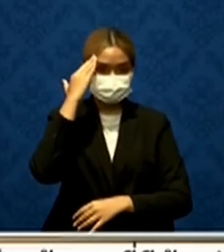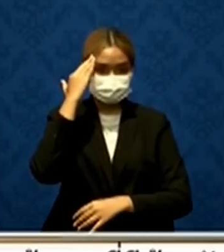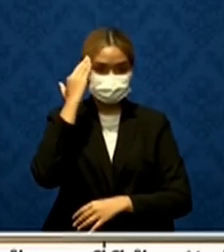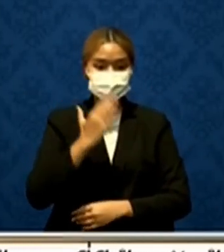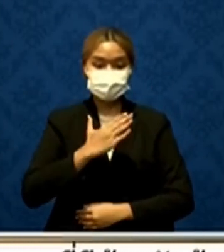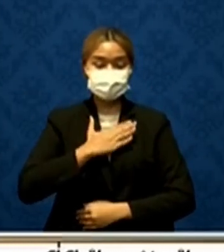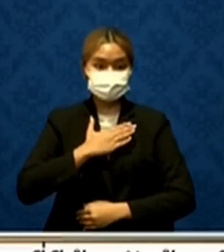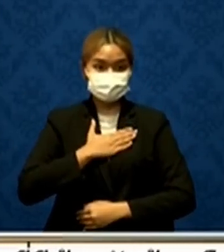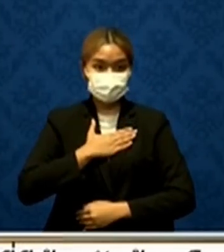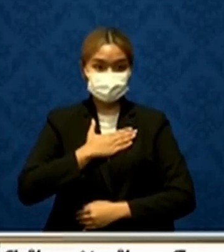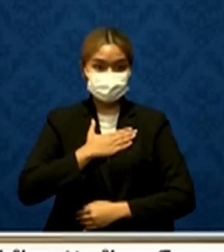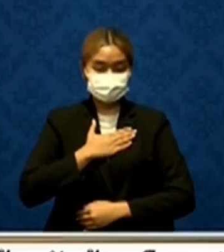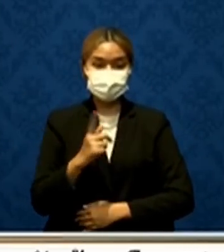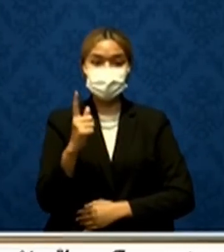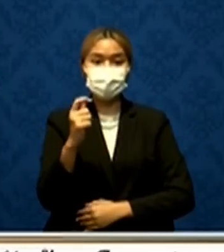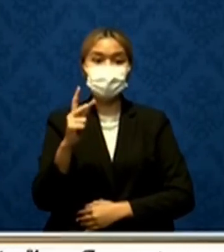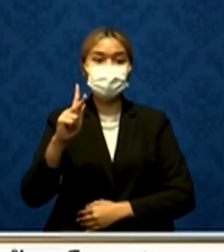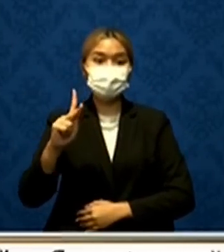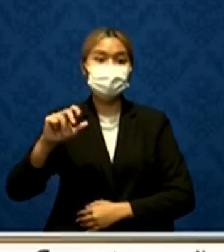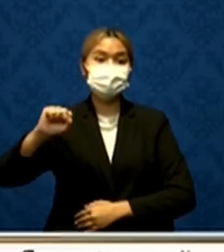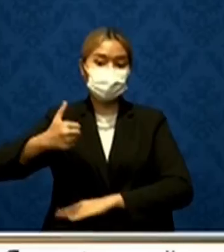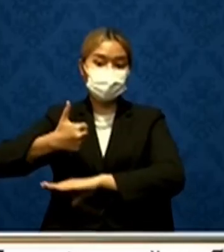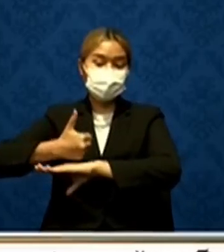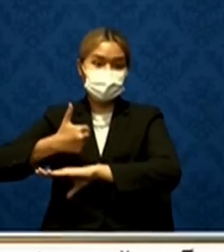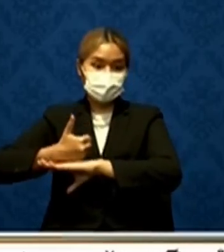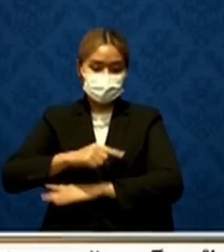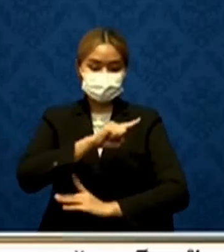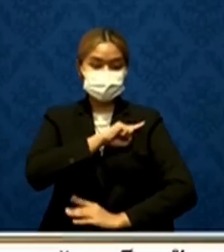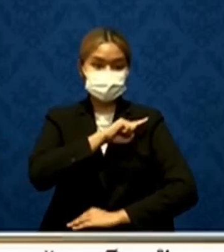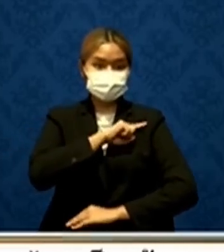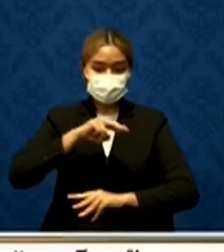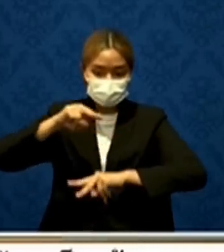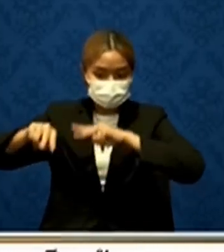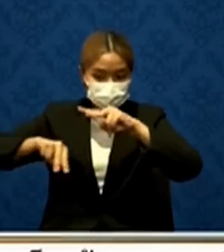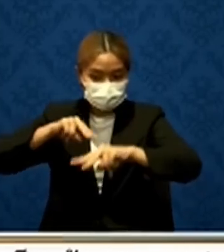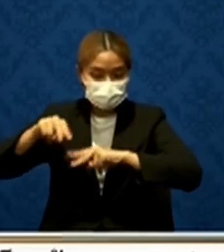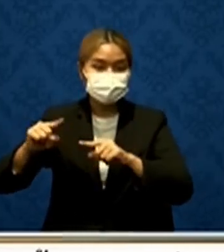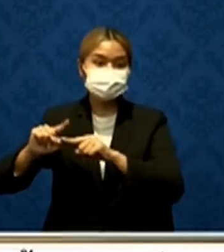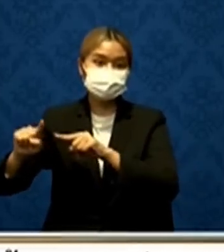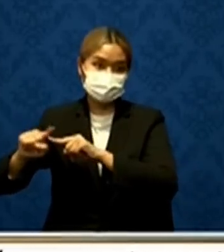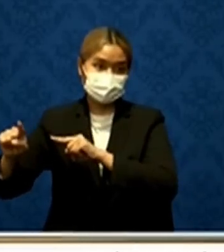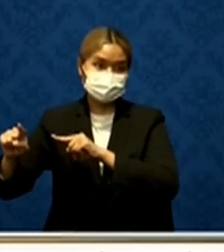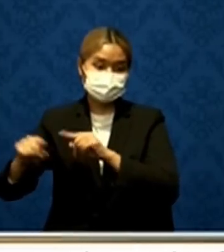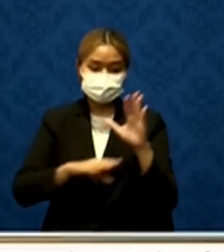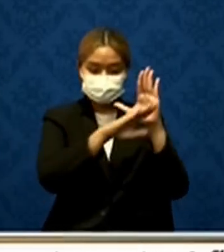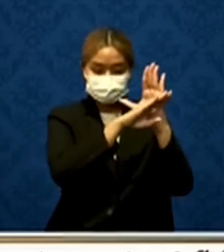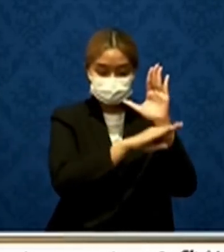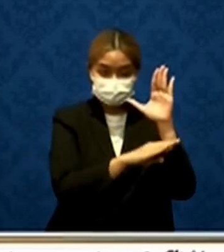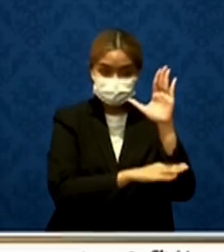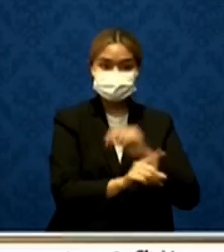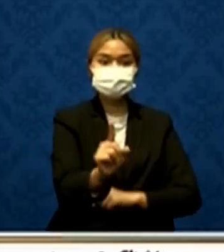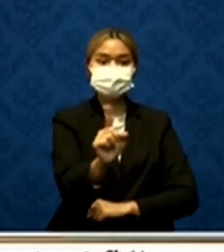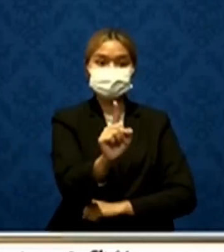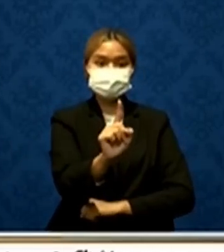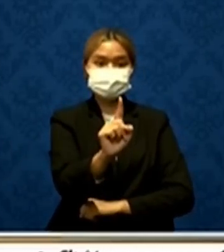ออก awsผู้อำนวยการคนใหม่ที่เข้ามาแทนรักษาการได้ดำเนินการอะไรไปบ้างประการแรก